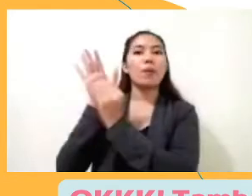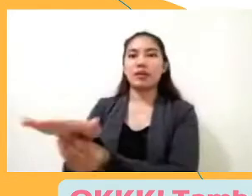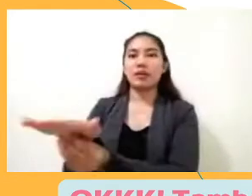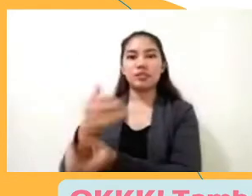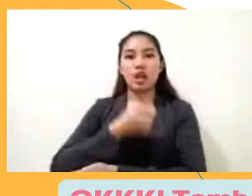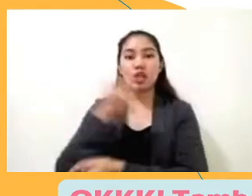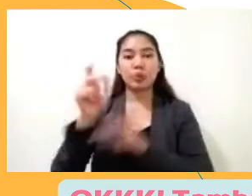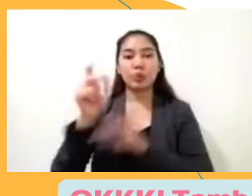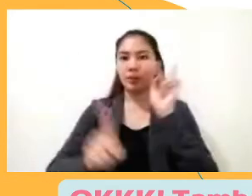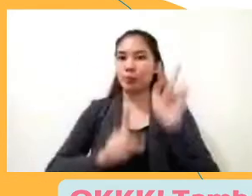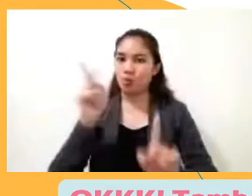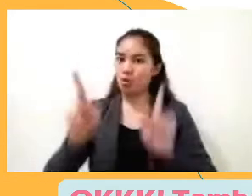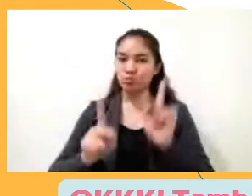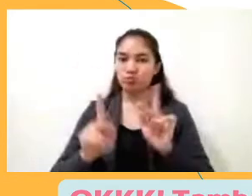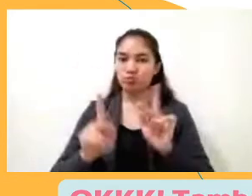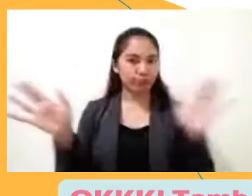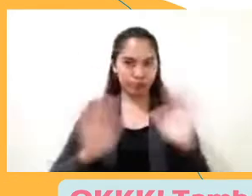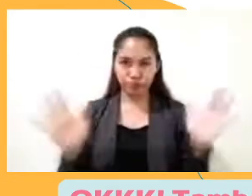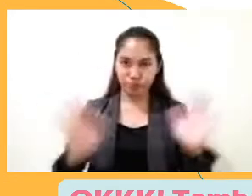Dapat hindi siya